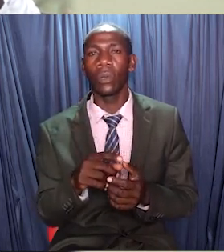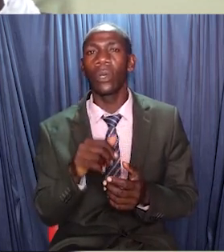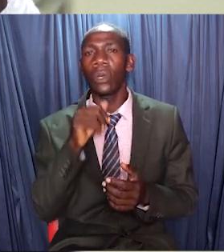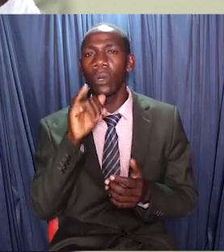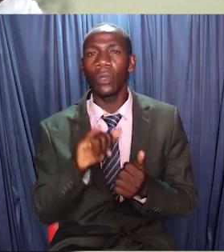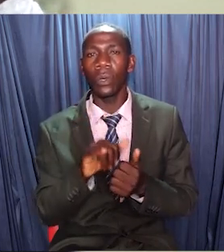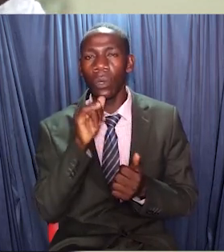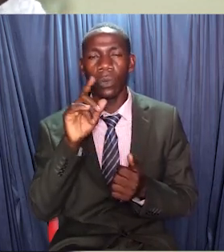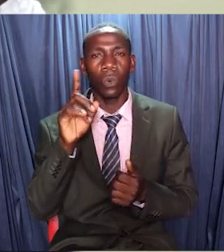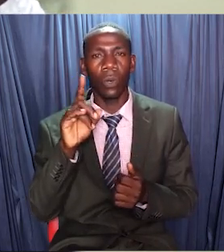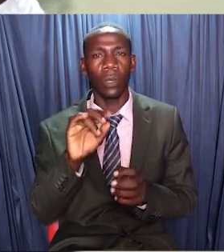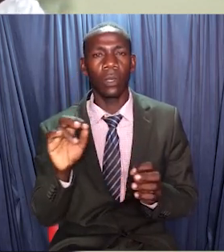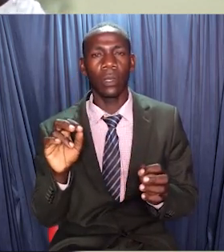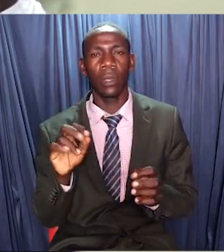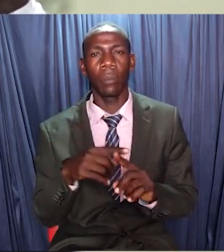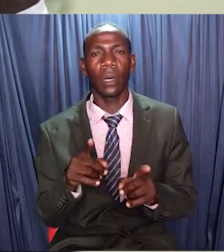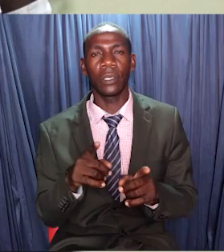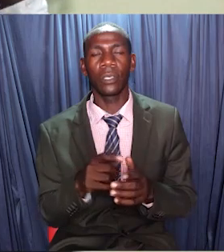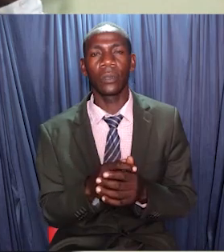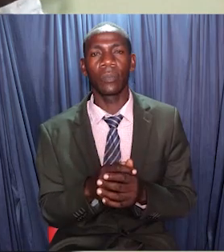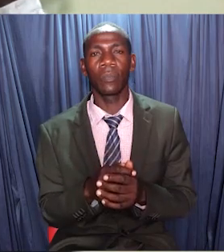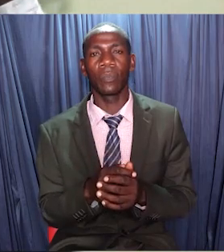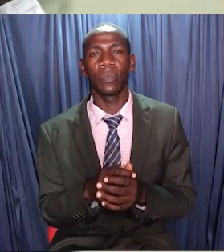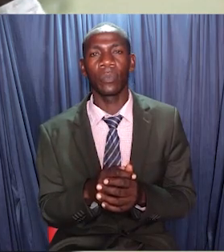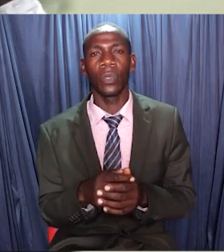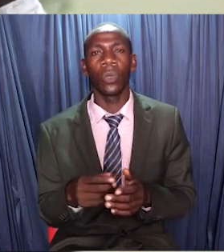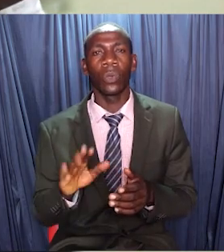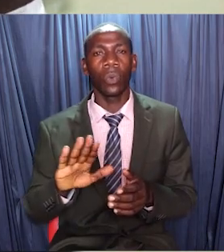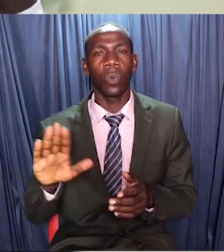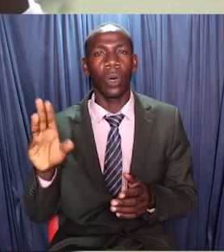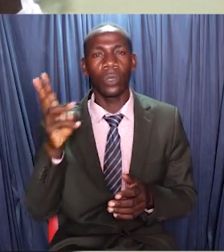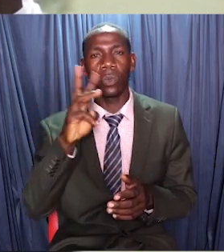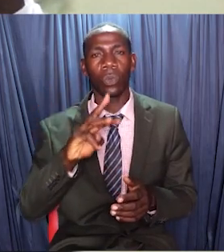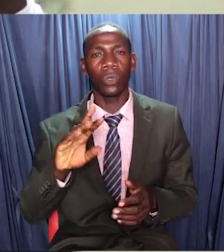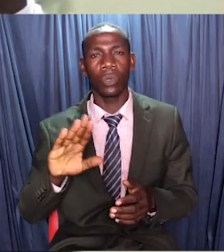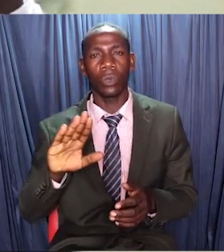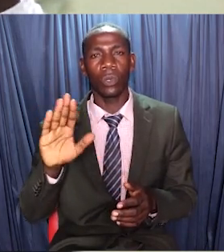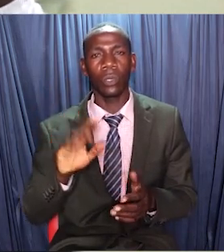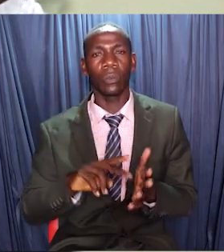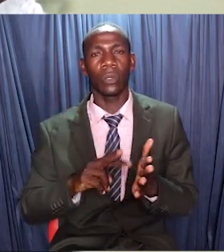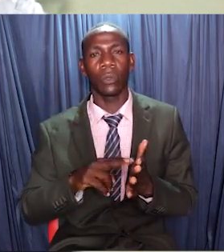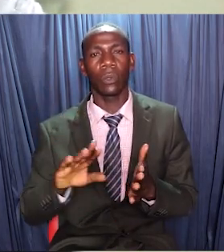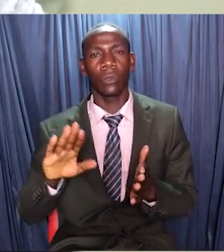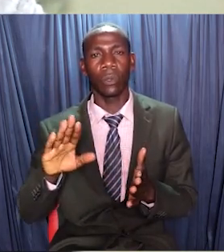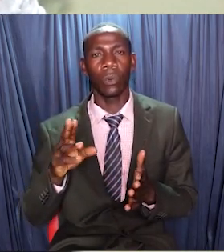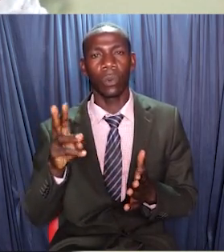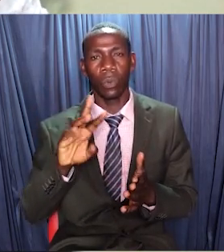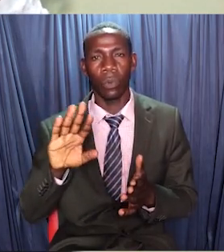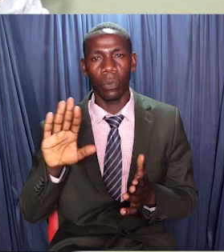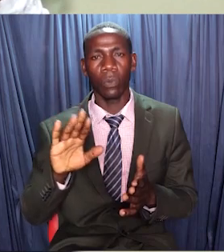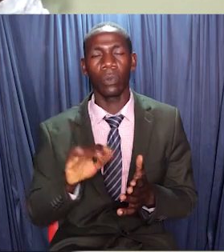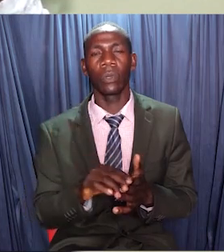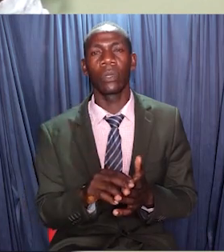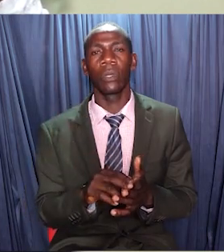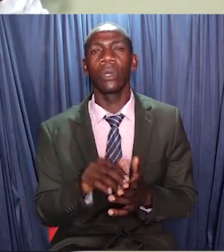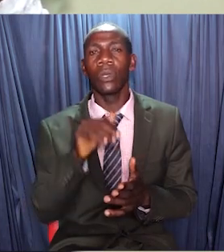kwamba hukukaripiwa. It doesn't mean you are not reproved. Lakini. But. Nilikuwa lako ni lako. You only lean on your understanding. Nilikuwa lako ni lako. You only lean